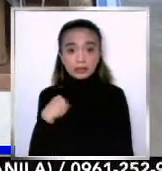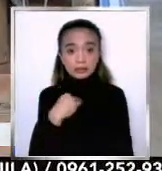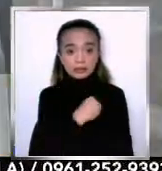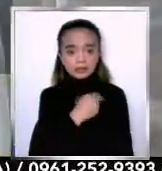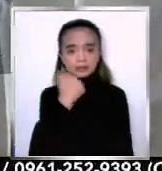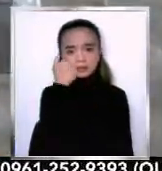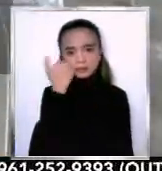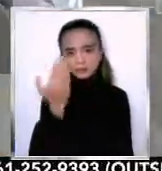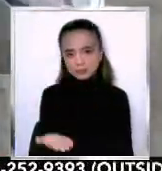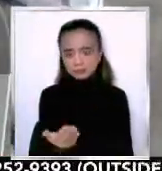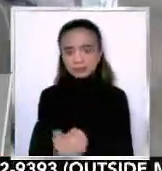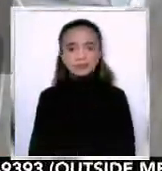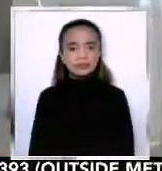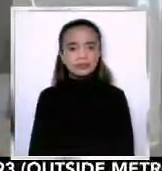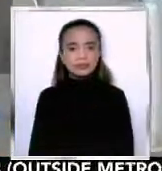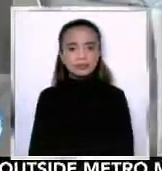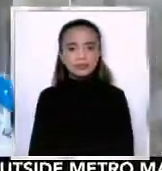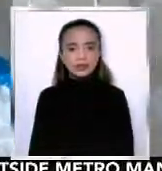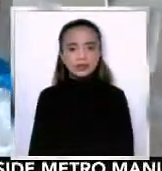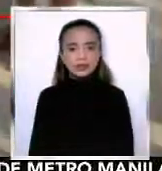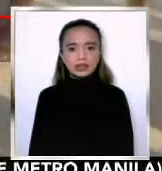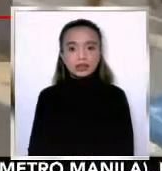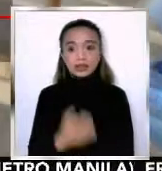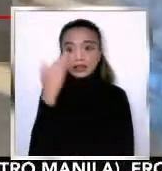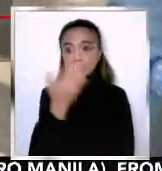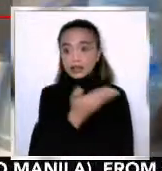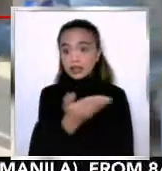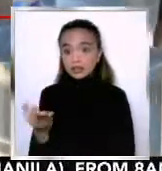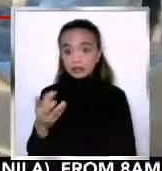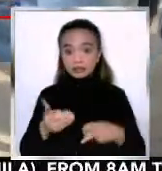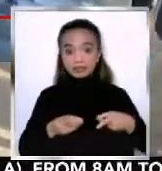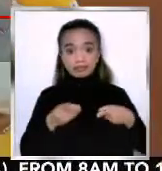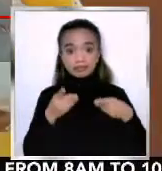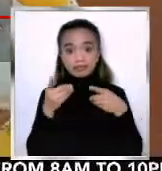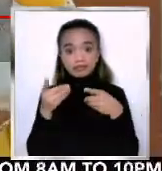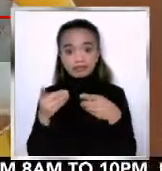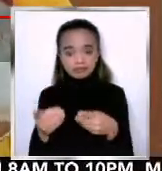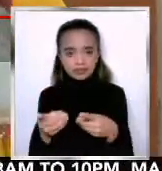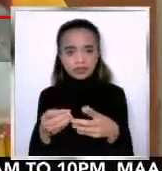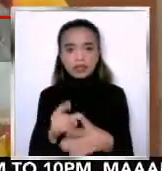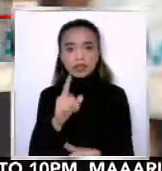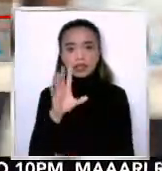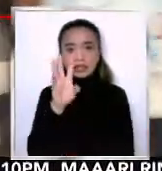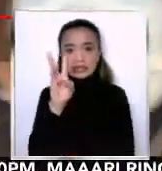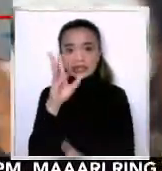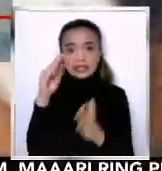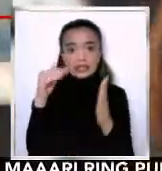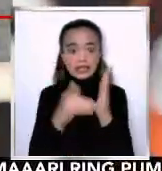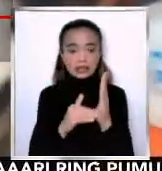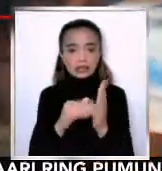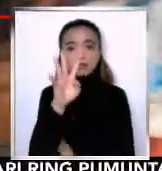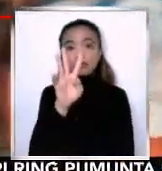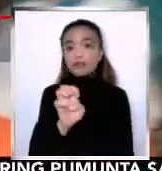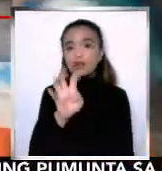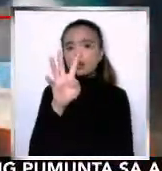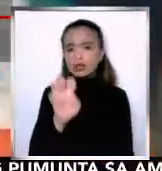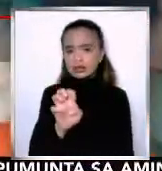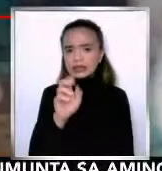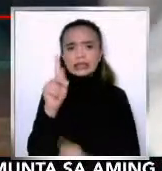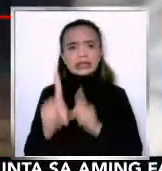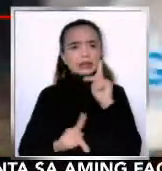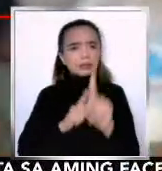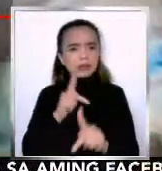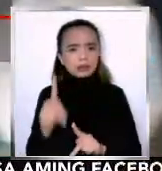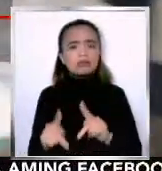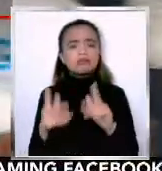Mga kapuso, nang dahil sa inyong mga donasyon, mahigit 6,400 individual ang nabigyan ng